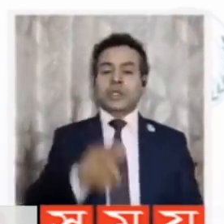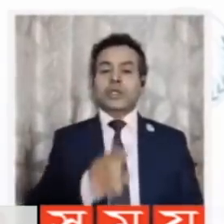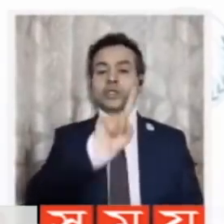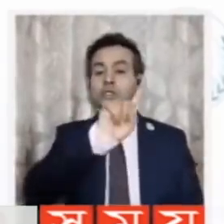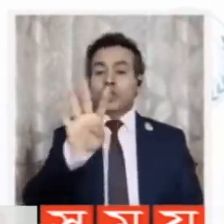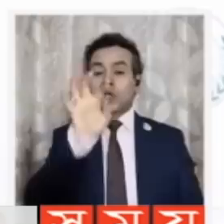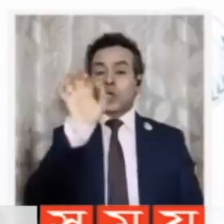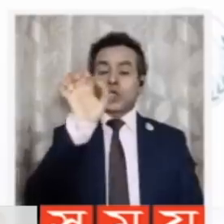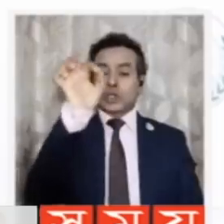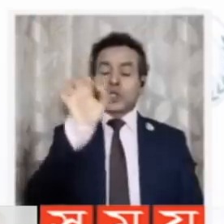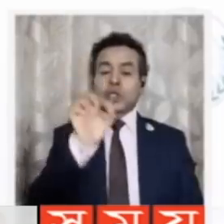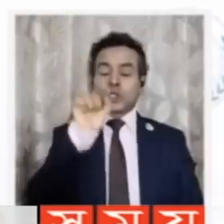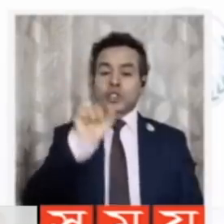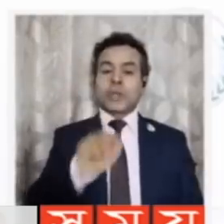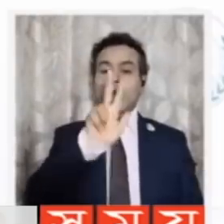14.80%,